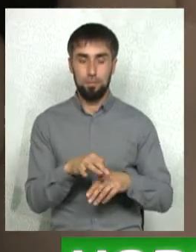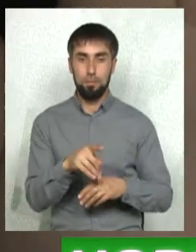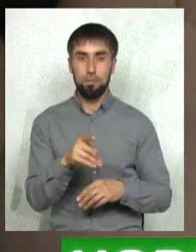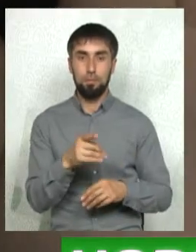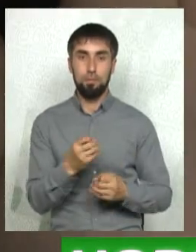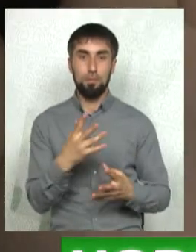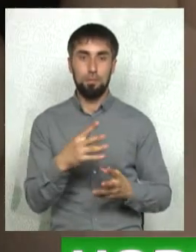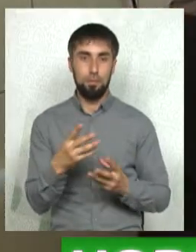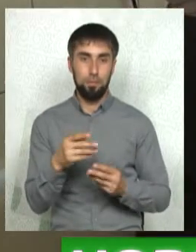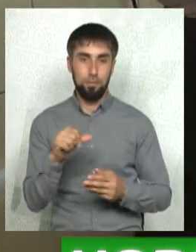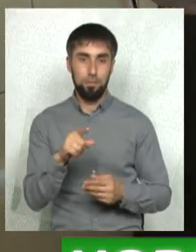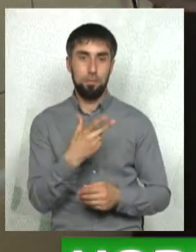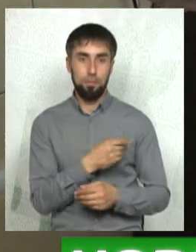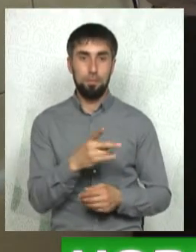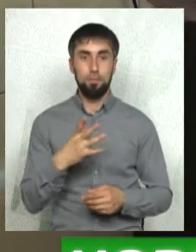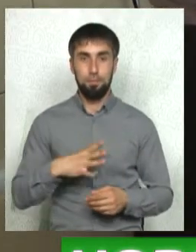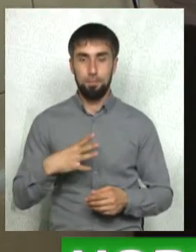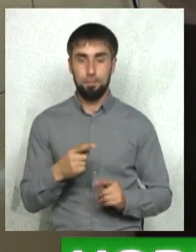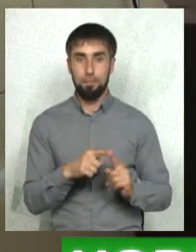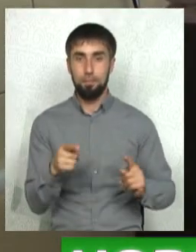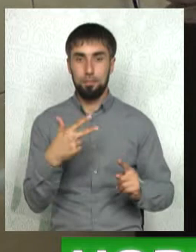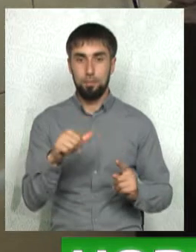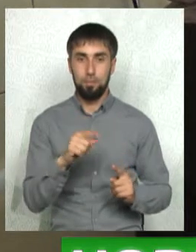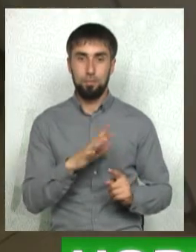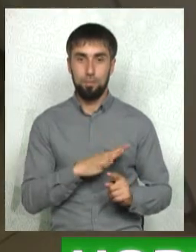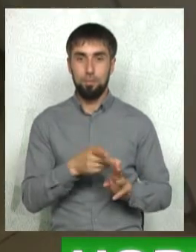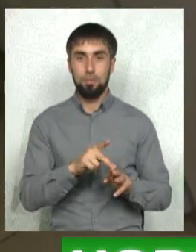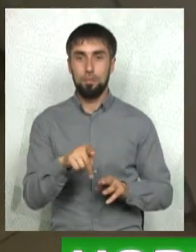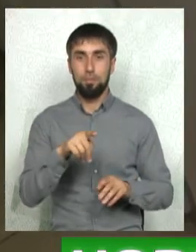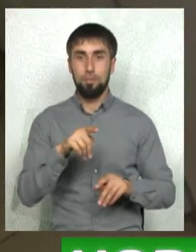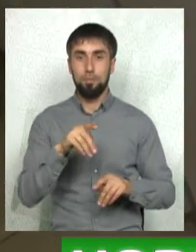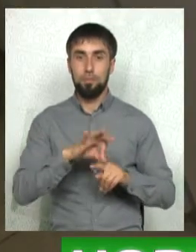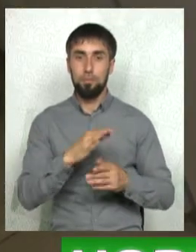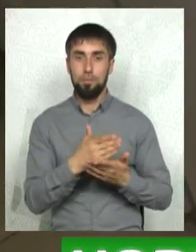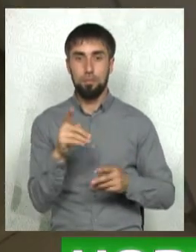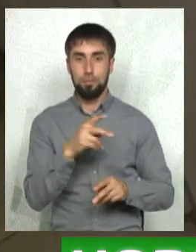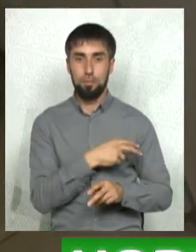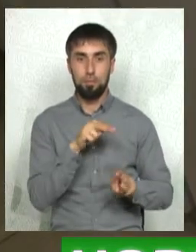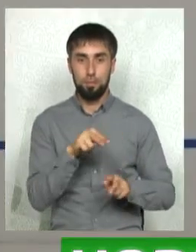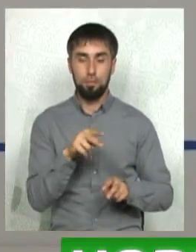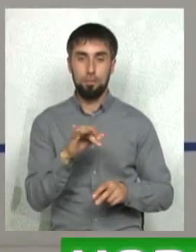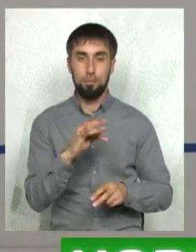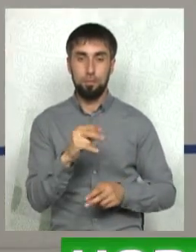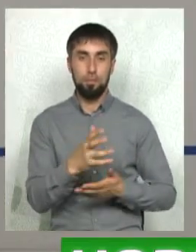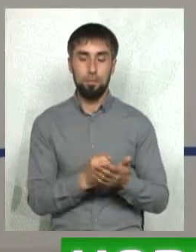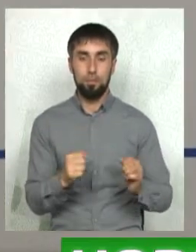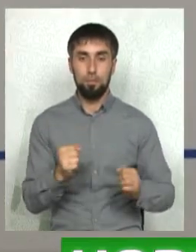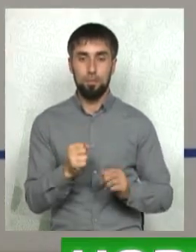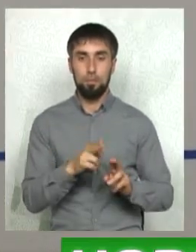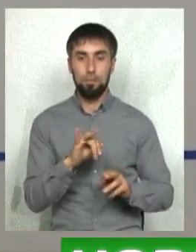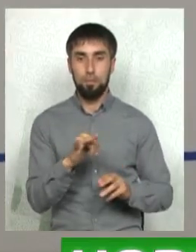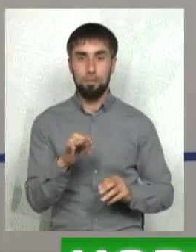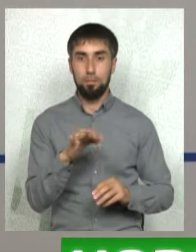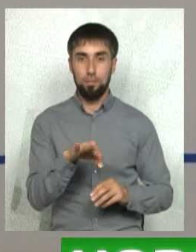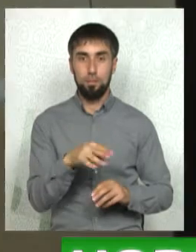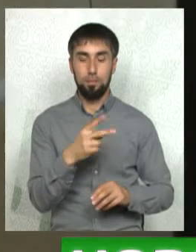дозу лекарства. Затем нужно подождать еще какое-то время, чтобы исключить побочные эффекты. Вакцина хранится в холодильнике при температуре